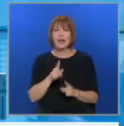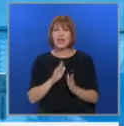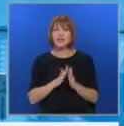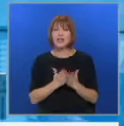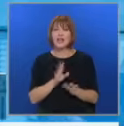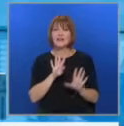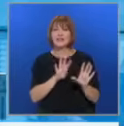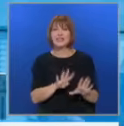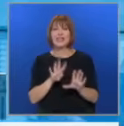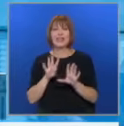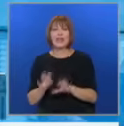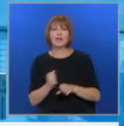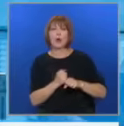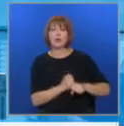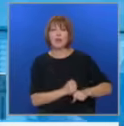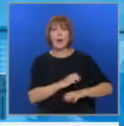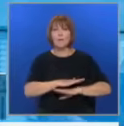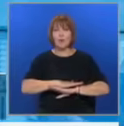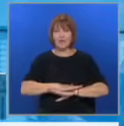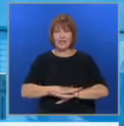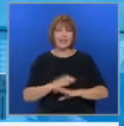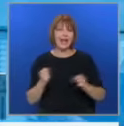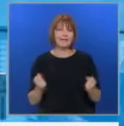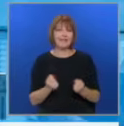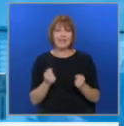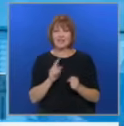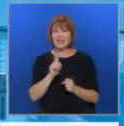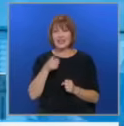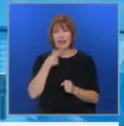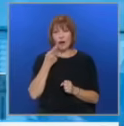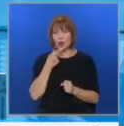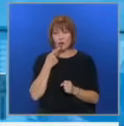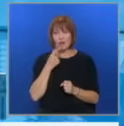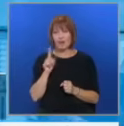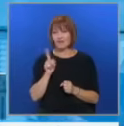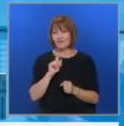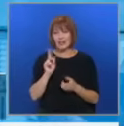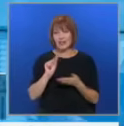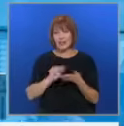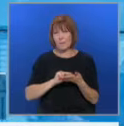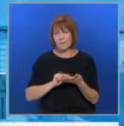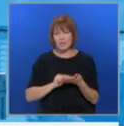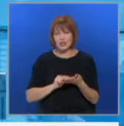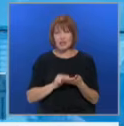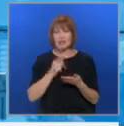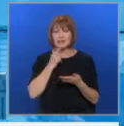от Конституцията. Поведението и действията не говорят и не кореспондират с текста и с духа